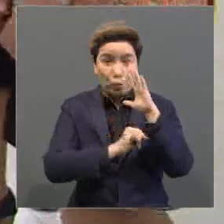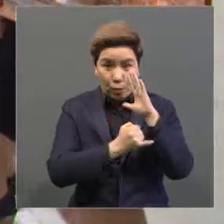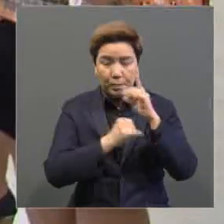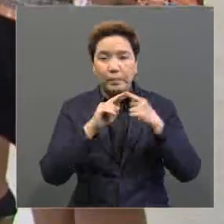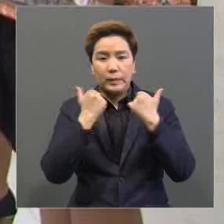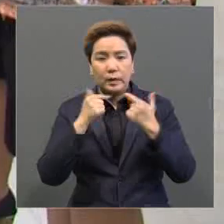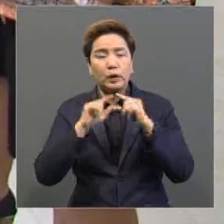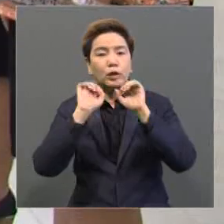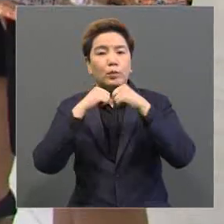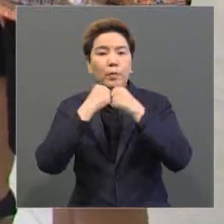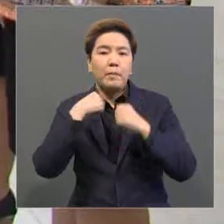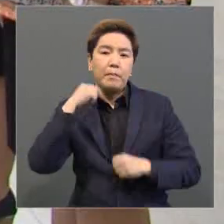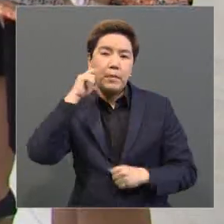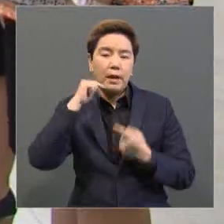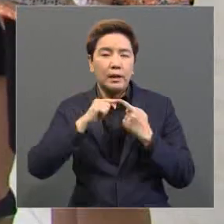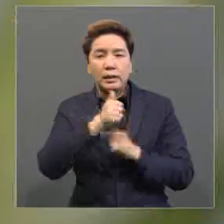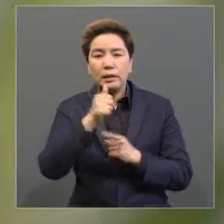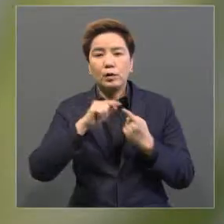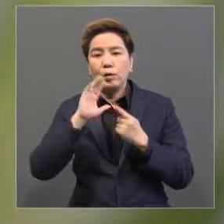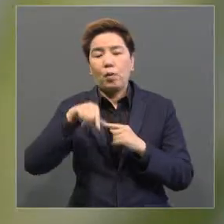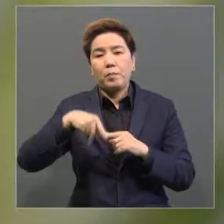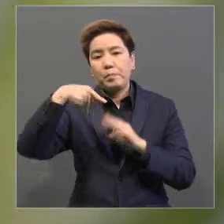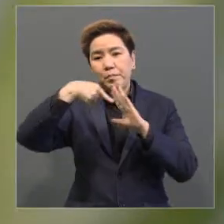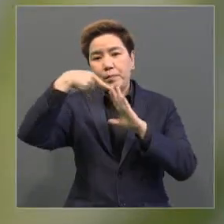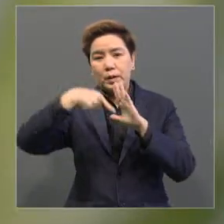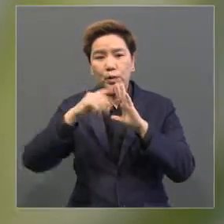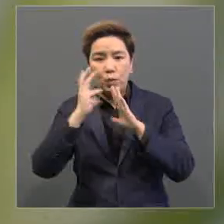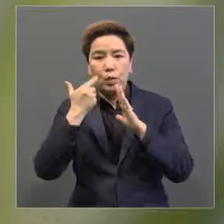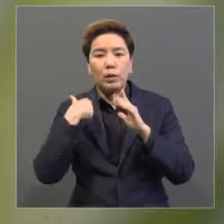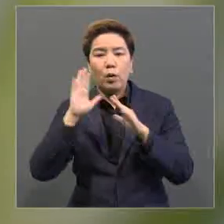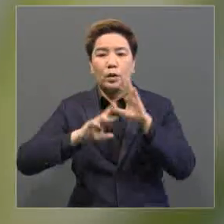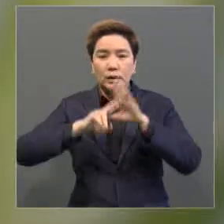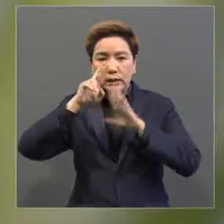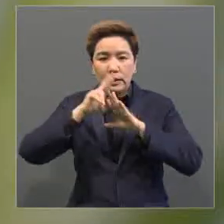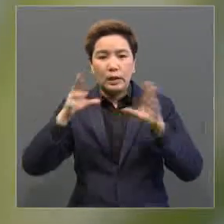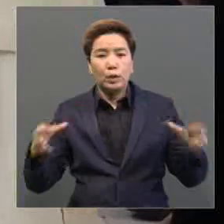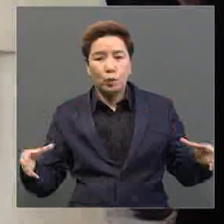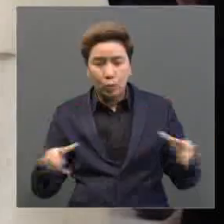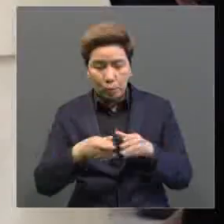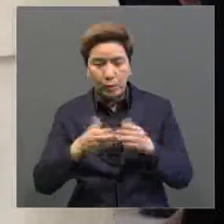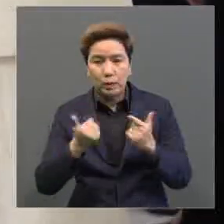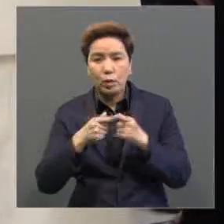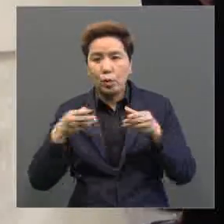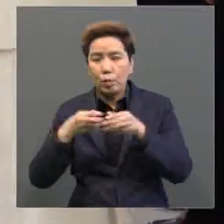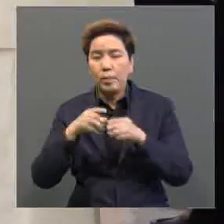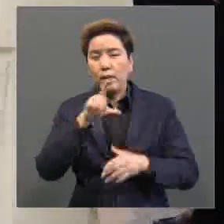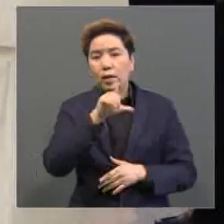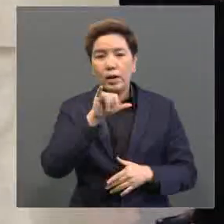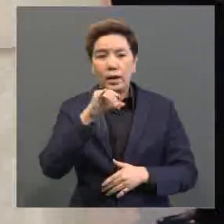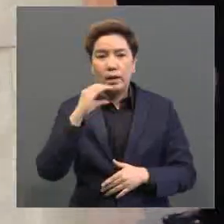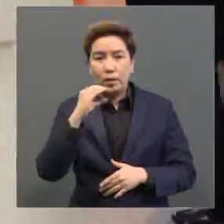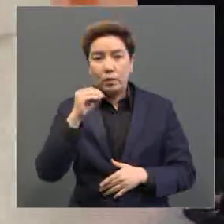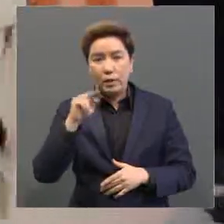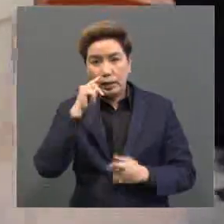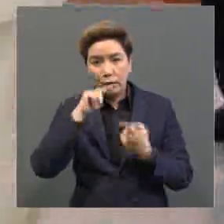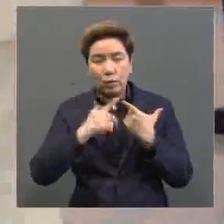ธ์สมาคมแม่ดีเด่นแห่งชาติจังหวัดพิษณุโลกสมาคมชาวเชียงรายรวมใจสโมสรไลออนกรุงเทพราชน